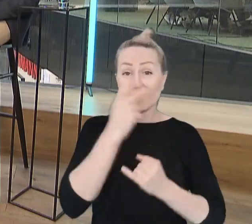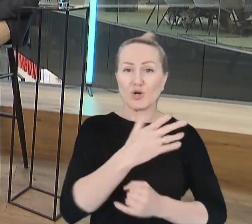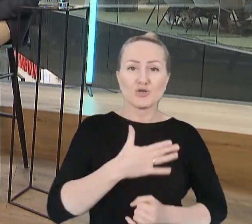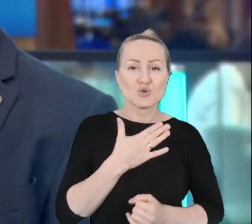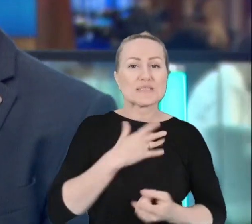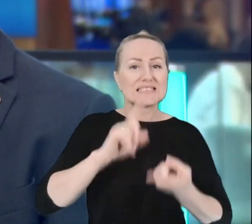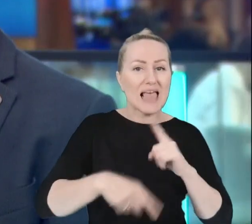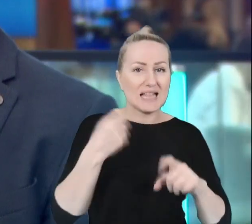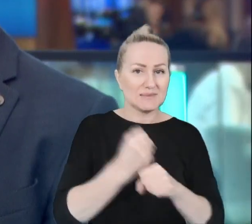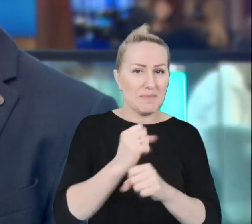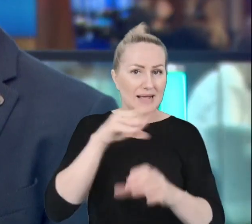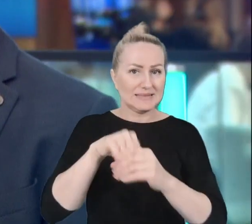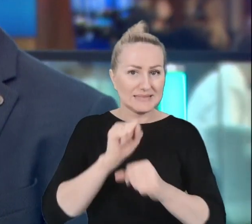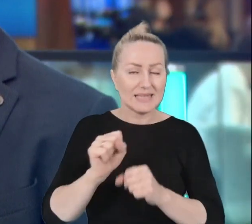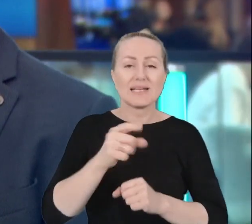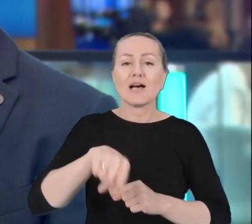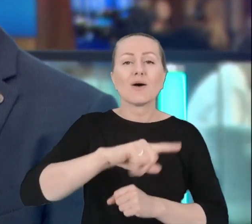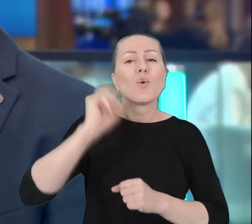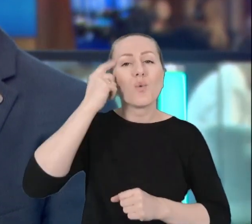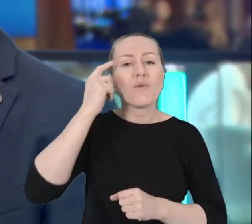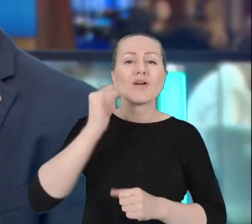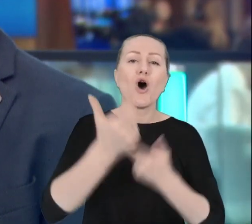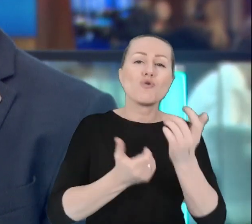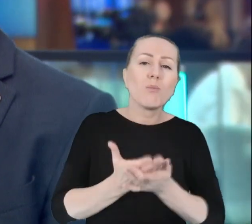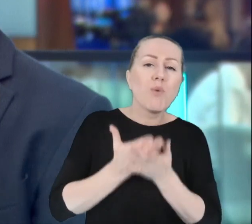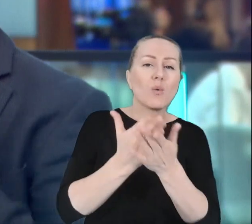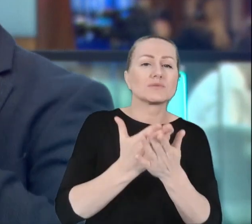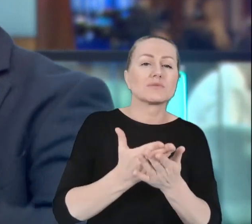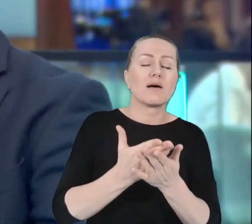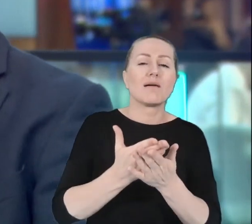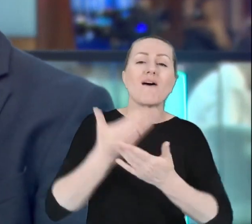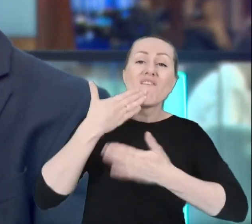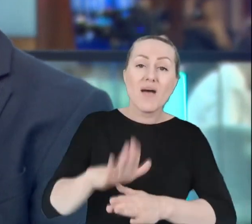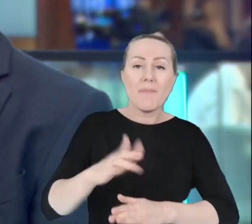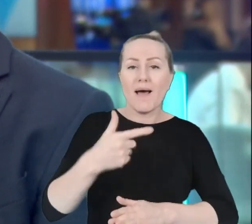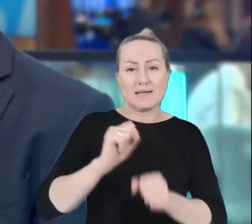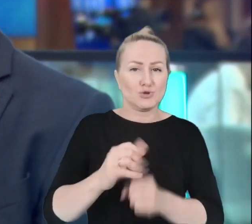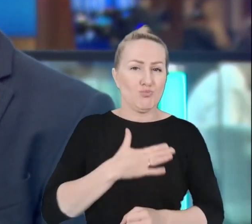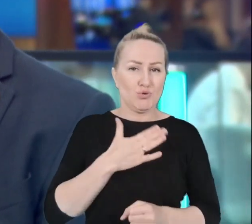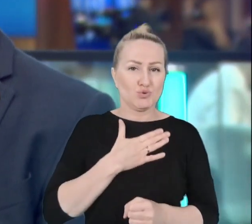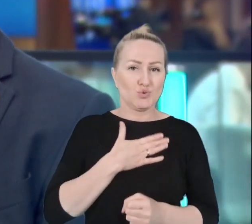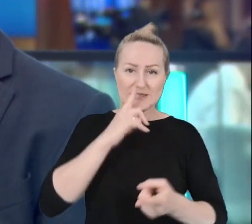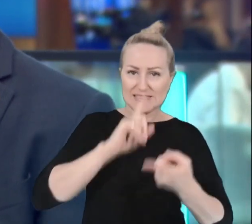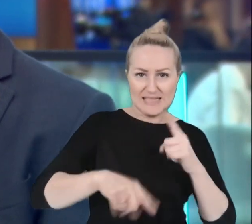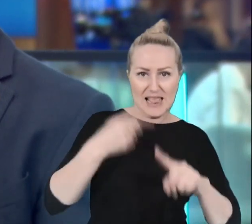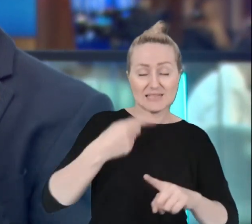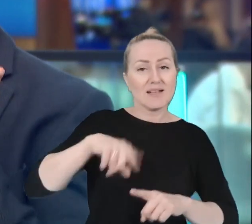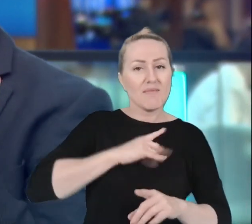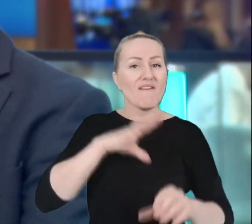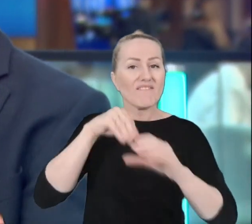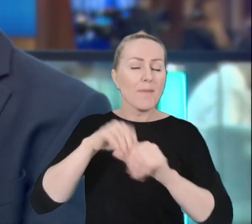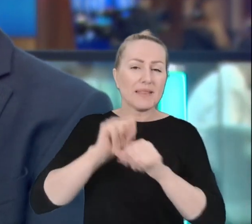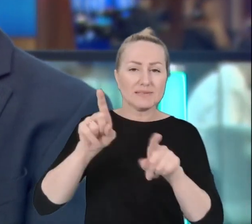kluczem do radzenia sobie z wypaleniem to jest poczucie sensu. Oczywiście za tym stoi też pewna umiejętność